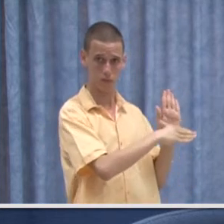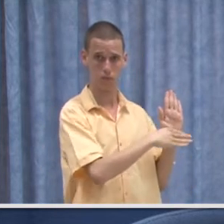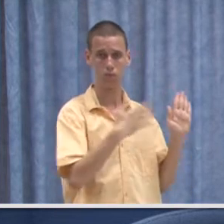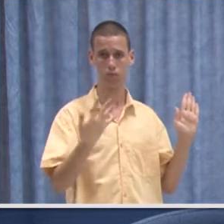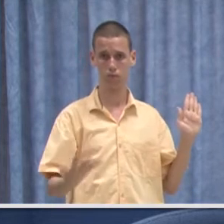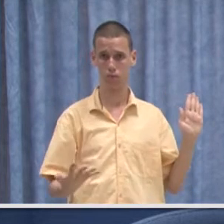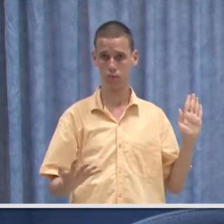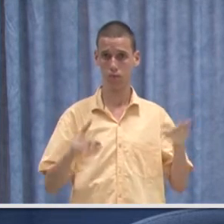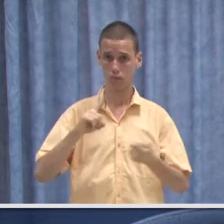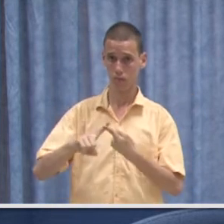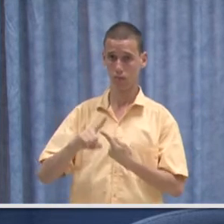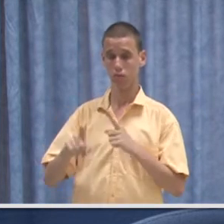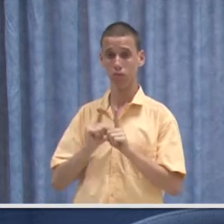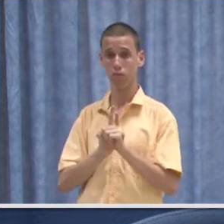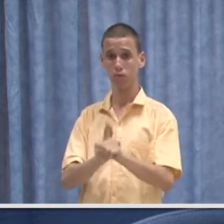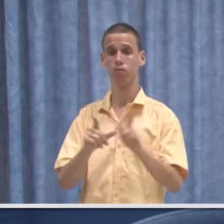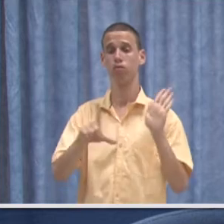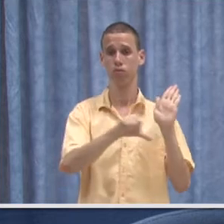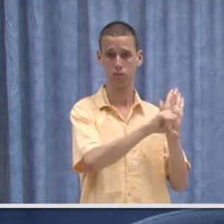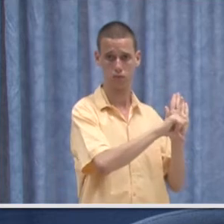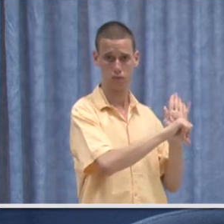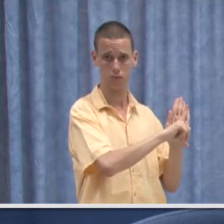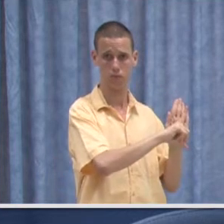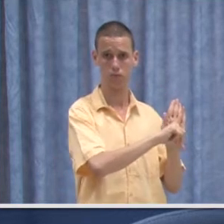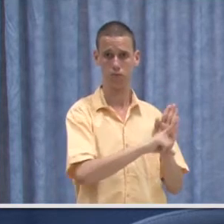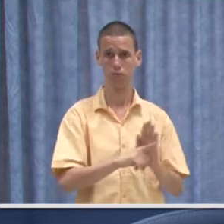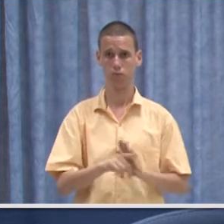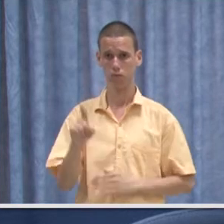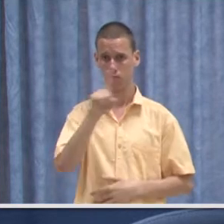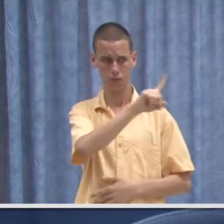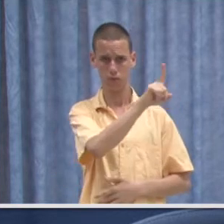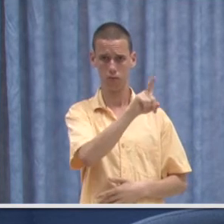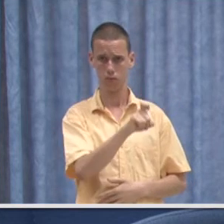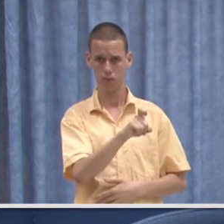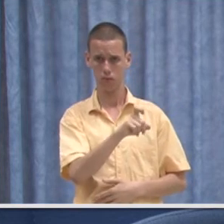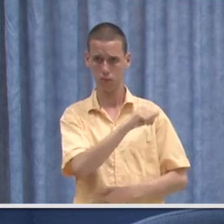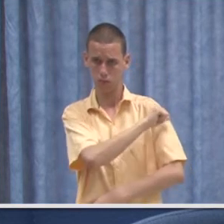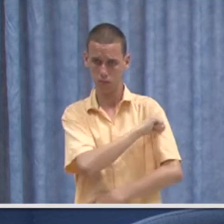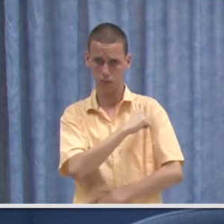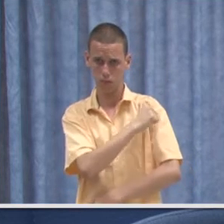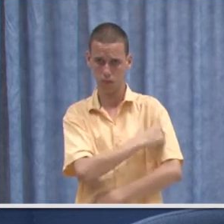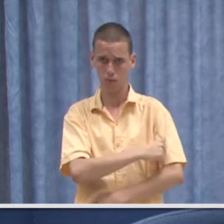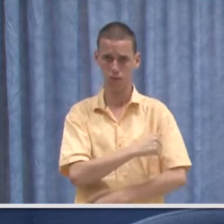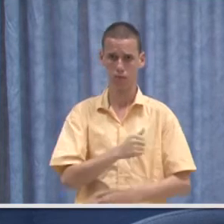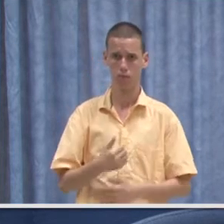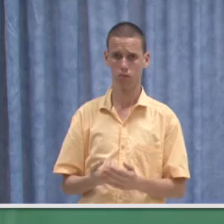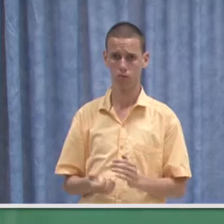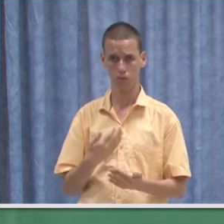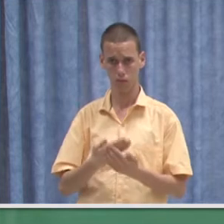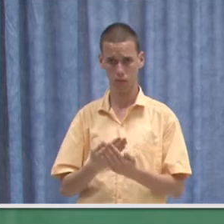bon guidelines, est-ce que le département de la santé pour considérer ça?